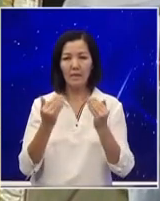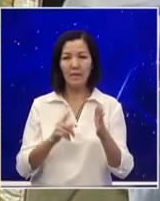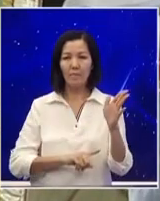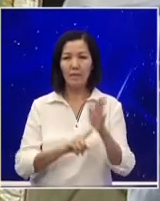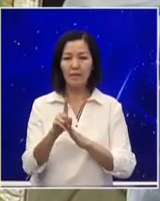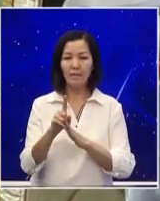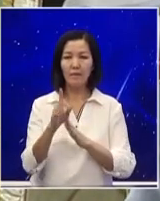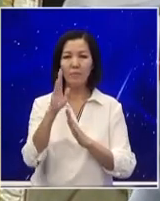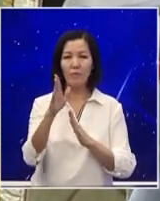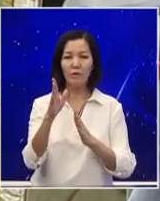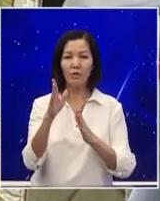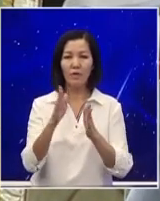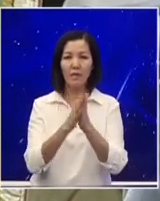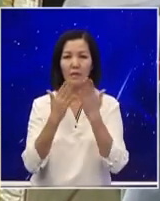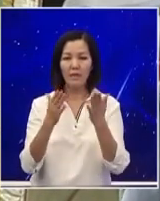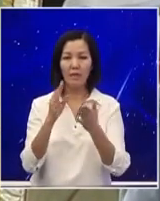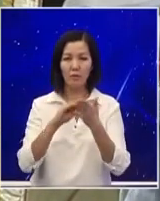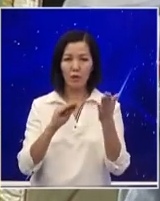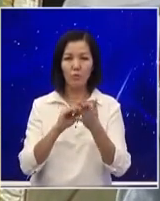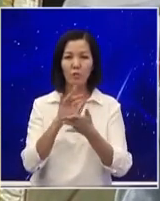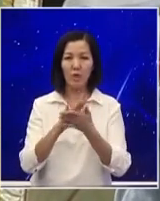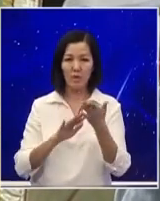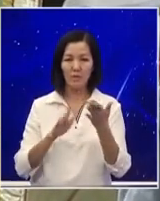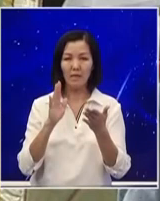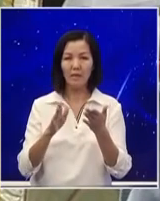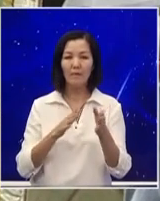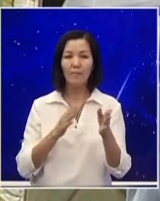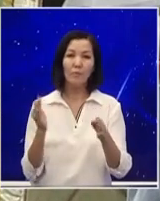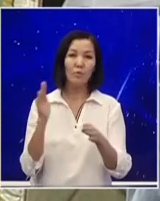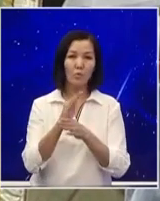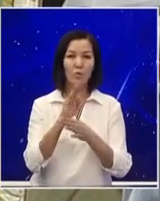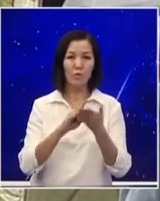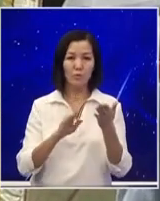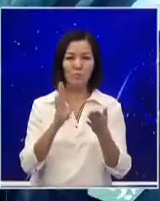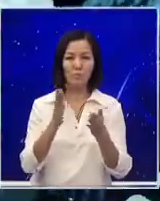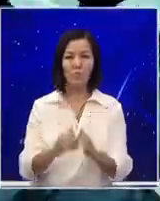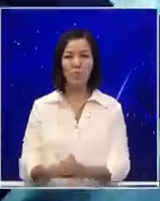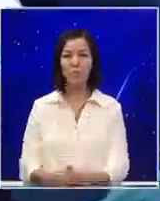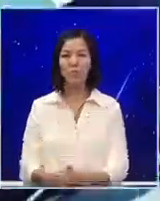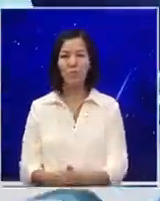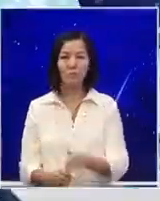ары қарай енді кітап жалғасын табады, әлде толықтанады деген ойдамыз.